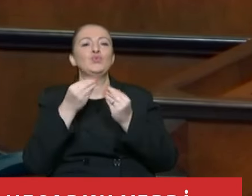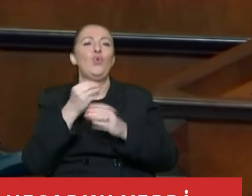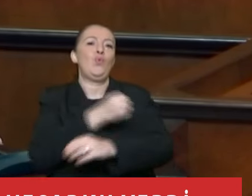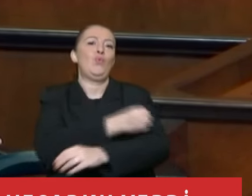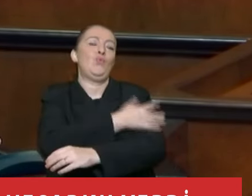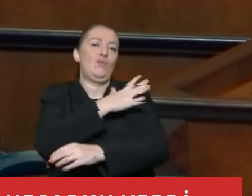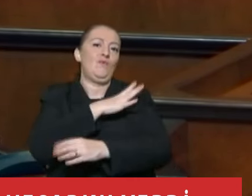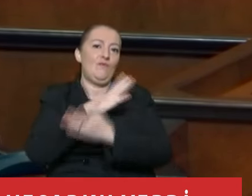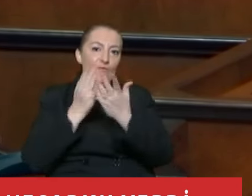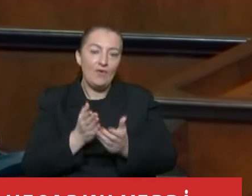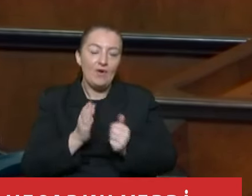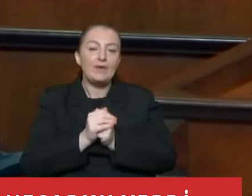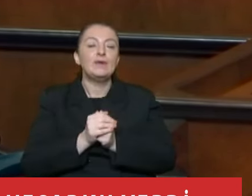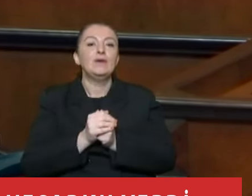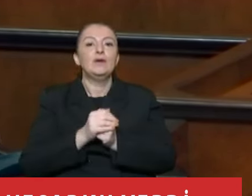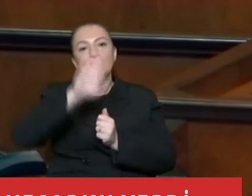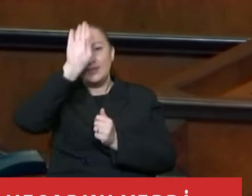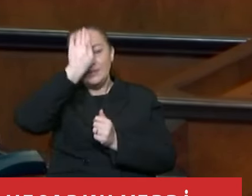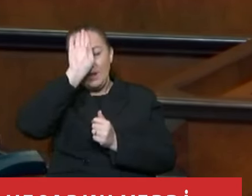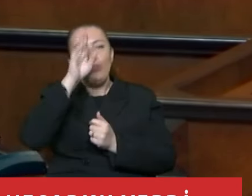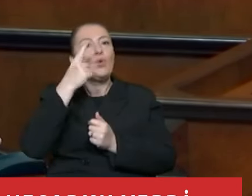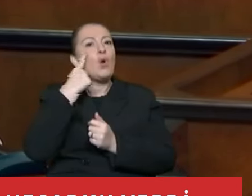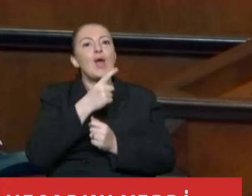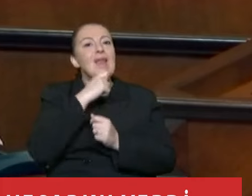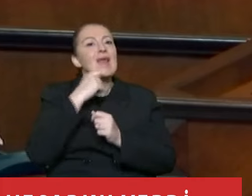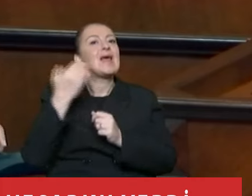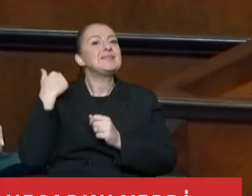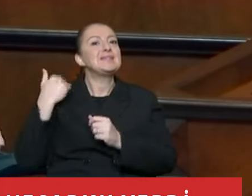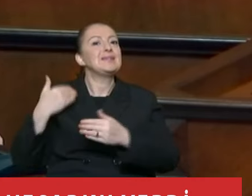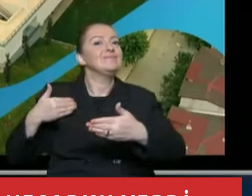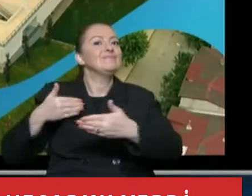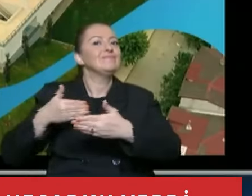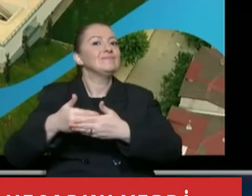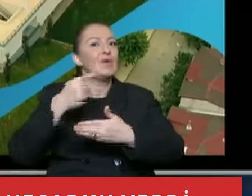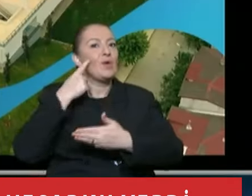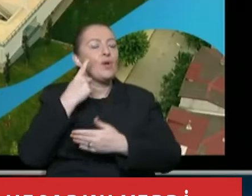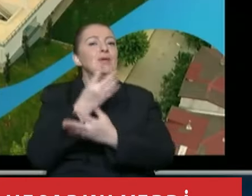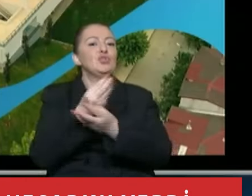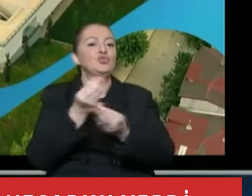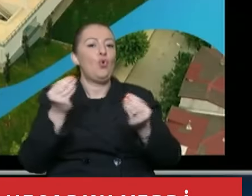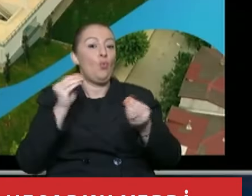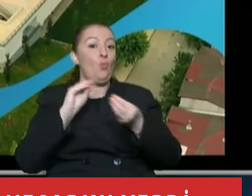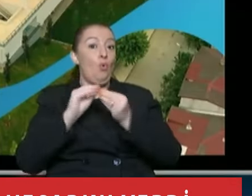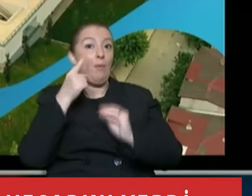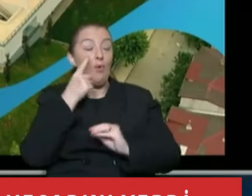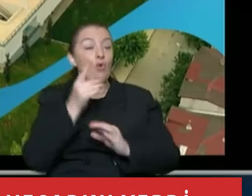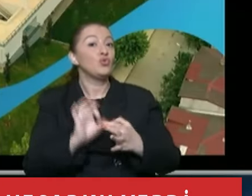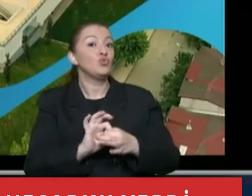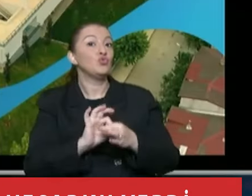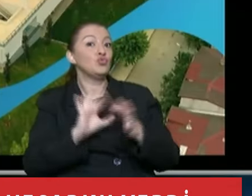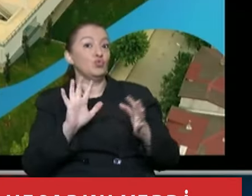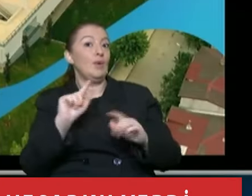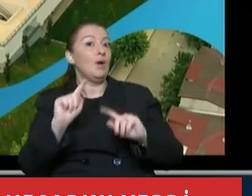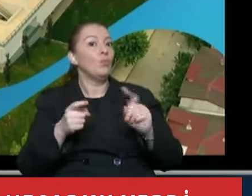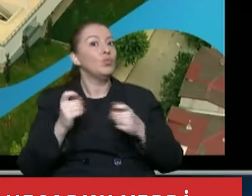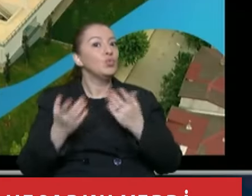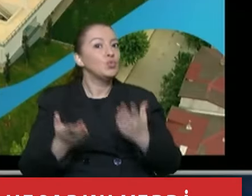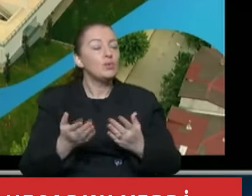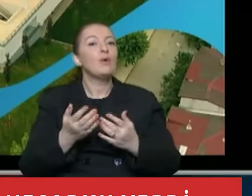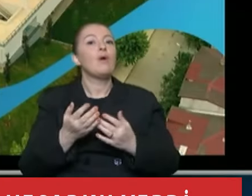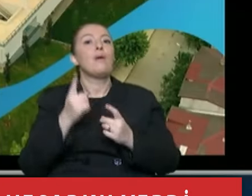yandan istanbul'umuzun geçmişten bugüne gelen Eee birçok sorunlarına çözümler ürettik bir yandan